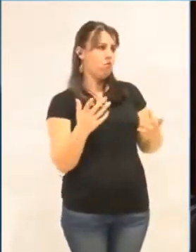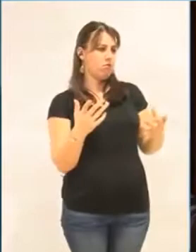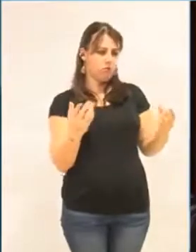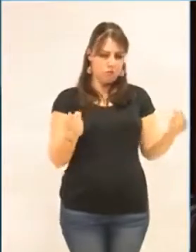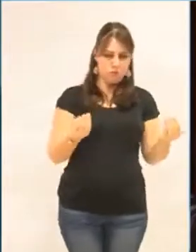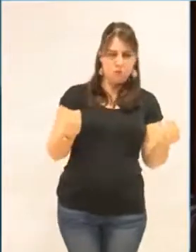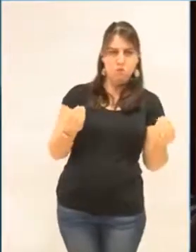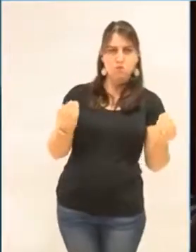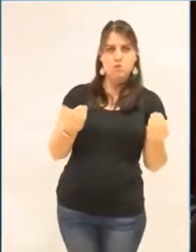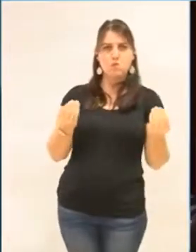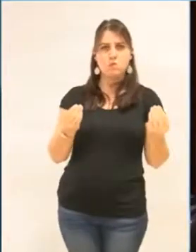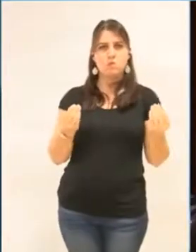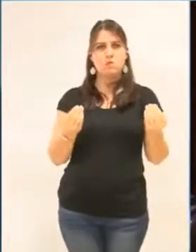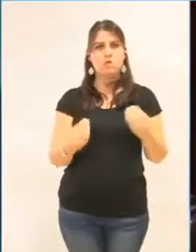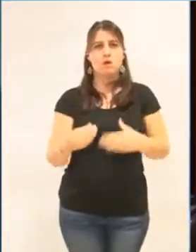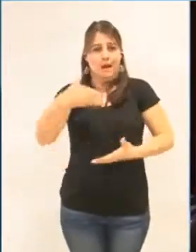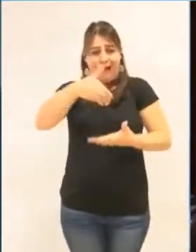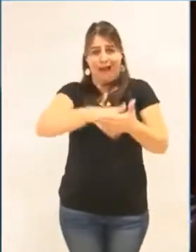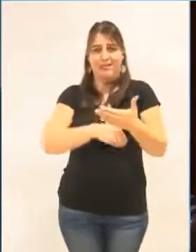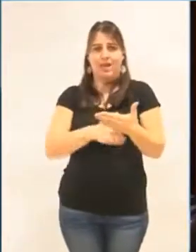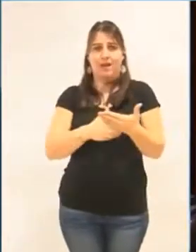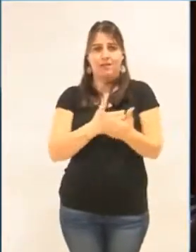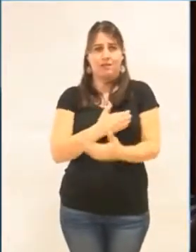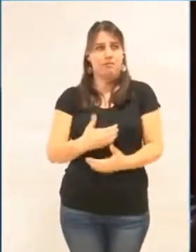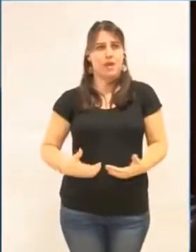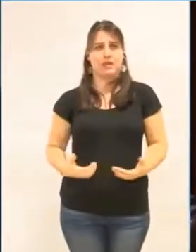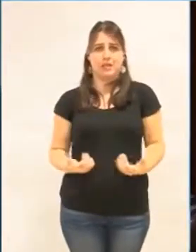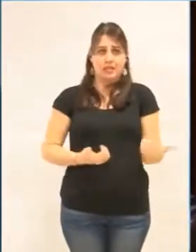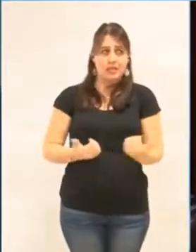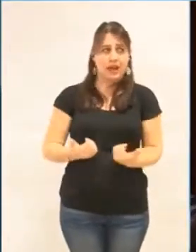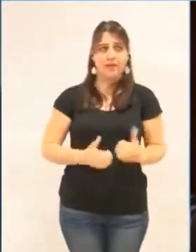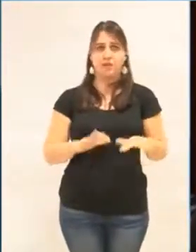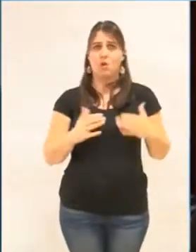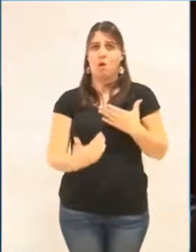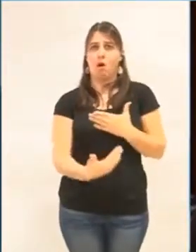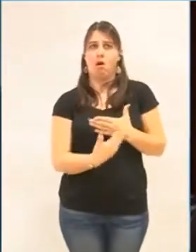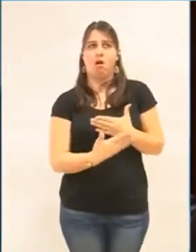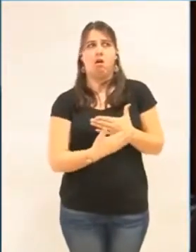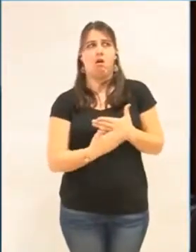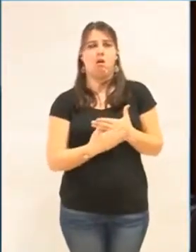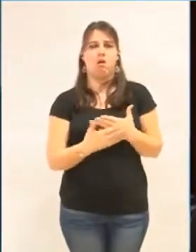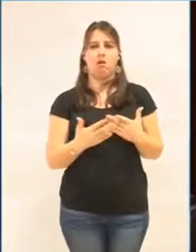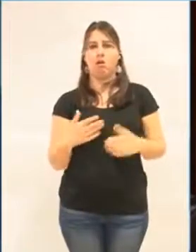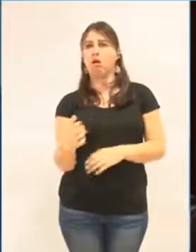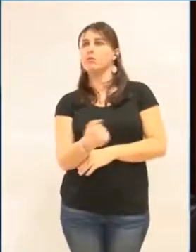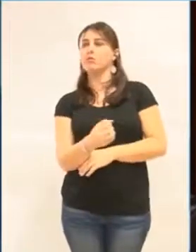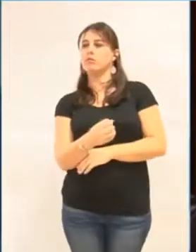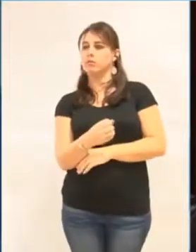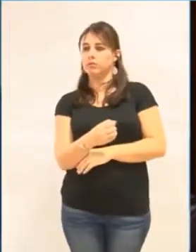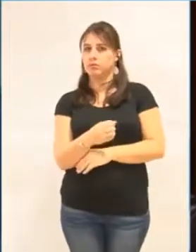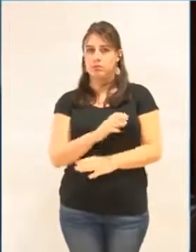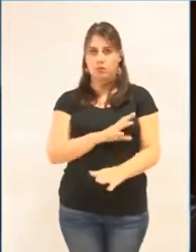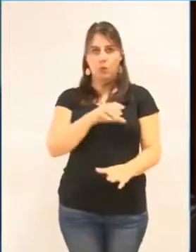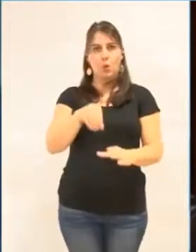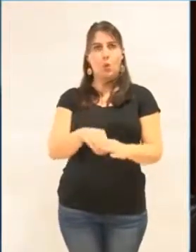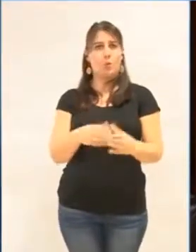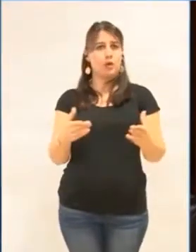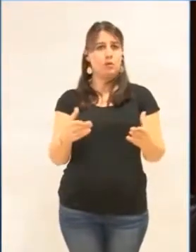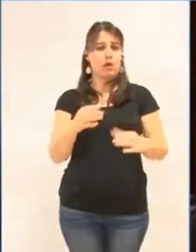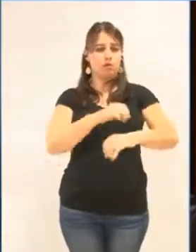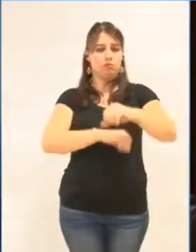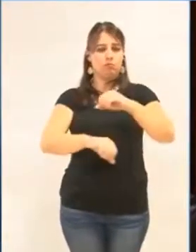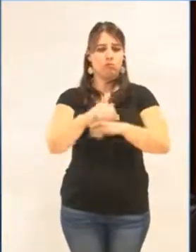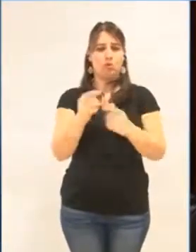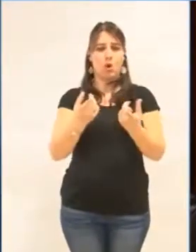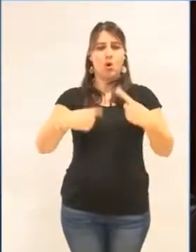la prise en compte des alertes internes, y compris en organisant des commissions restreintes,